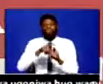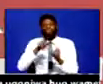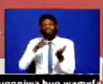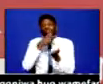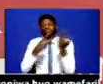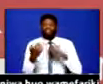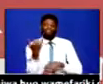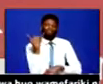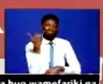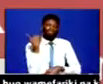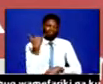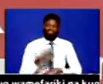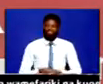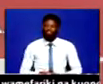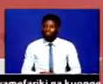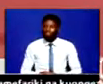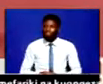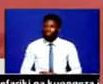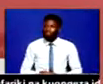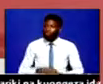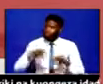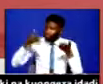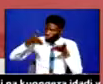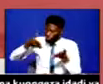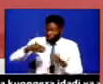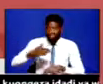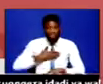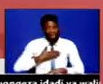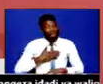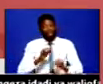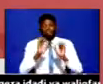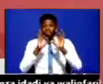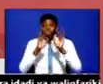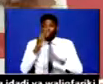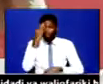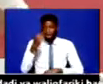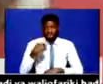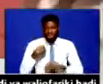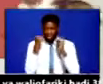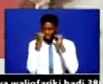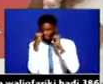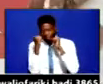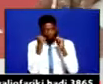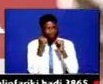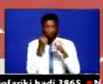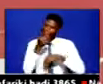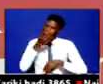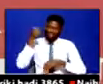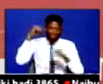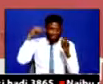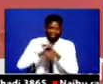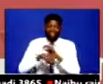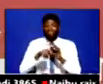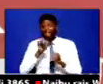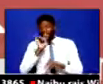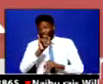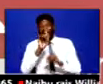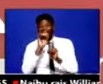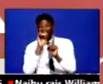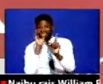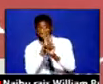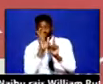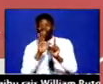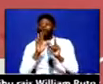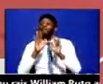Leo mi kwangu imekuwa poa kwa sababu nime give all my best. Your exposure inakuwa the more important.